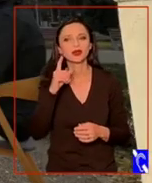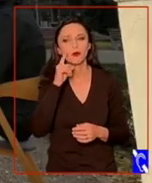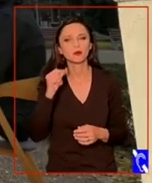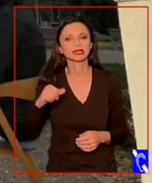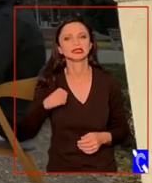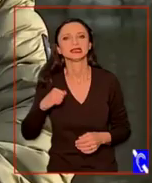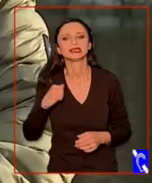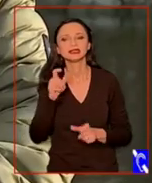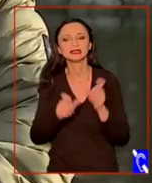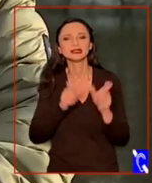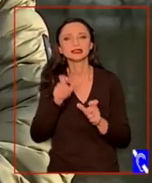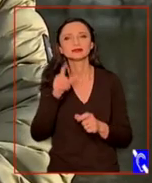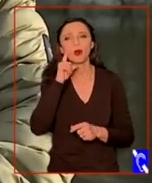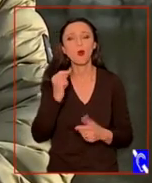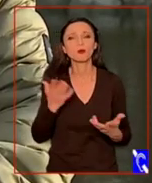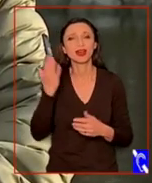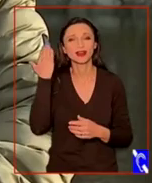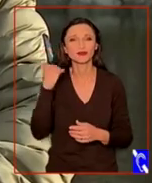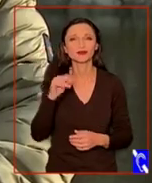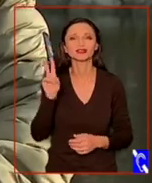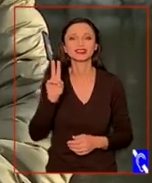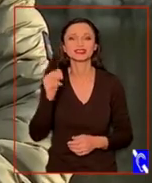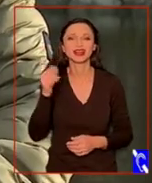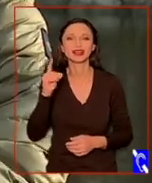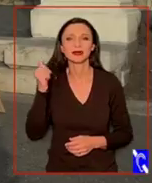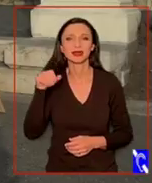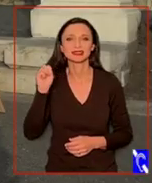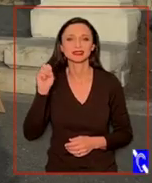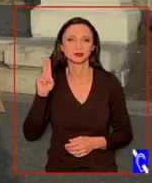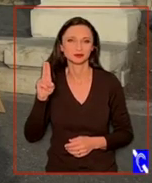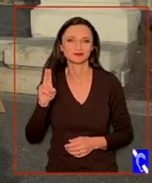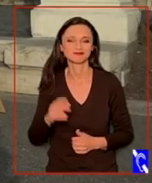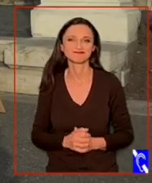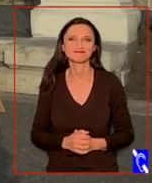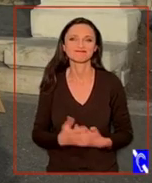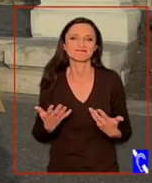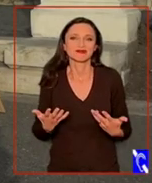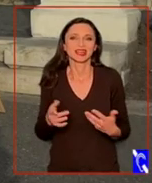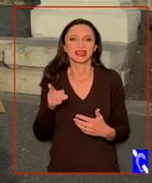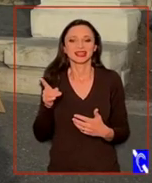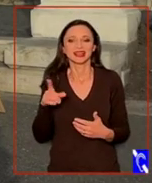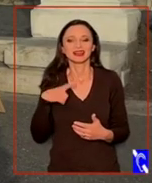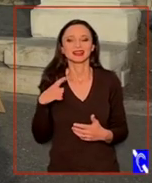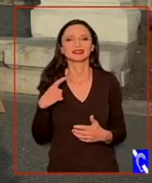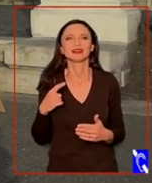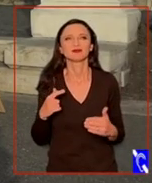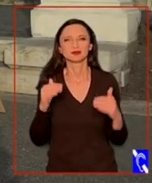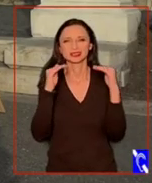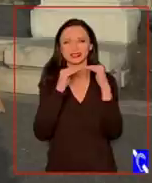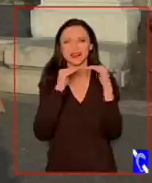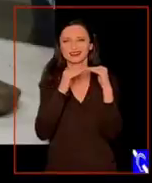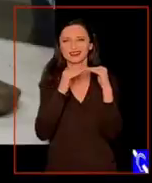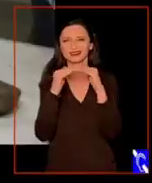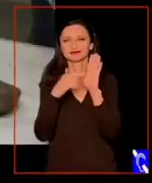cei tineri despre cel care a fost Vasile Adamescu? Vasile Adamescu este un